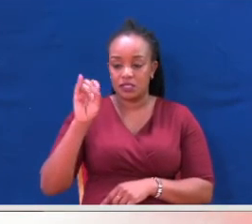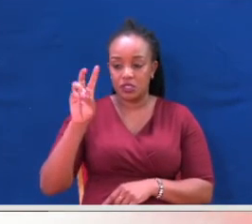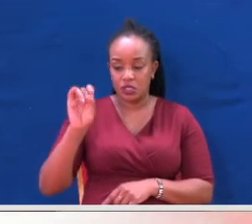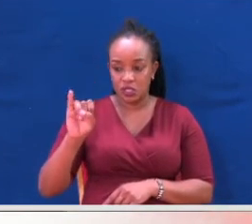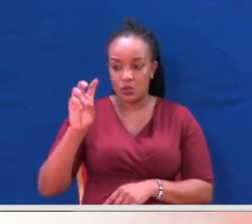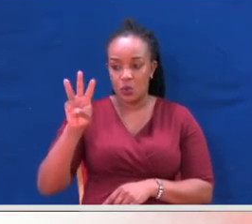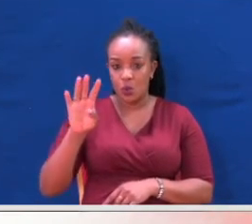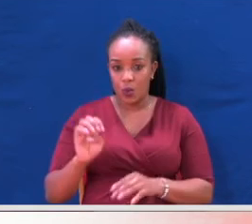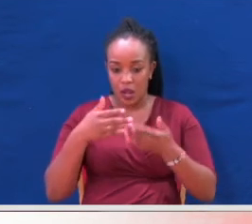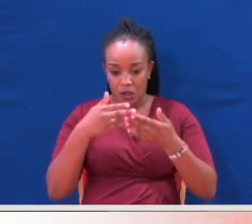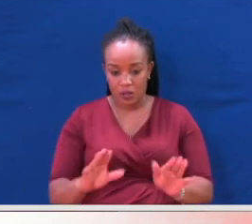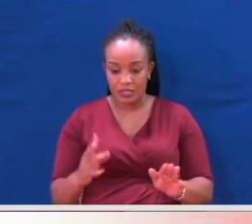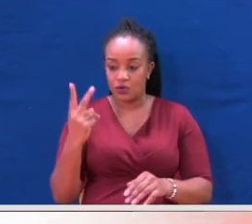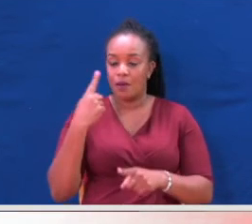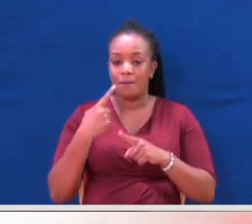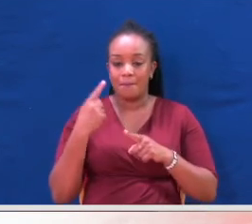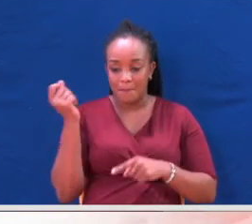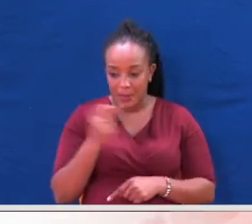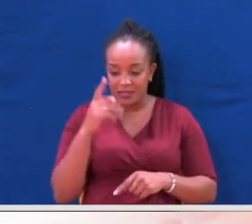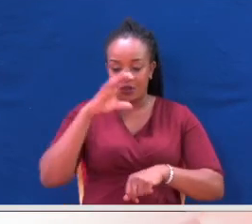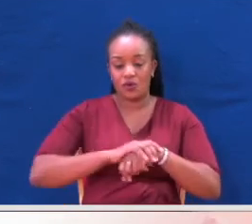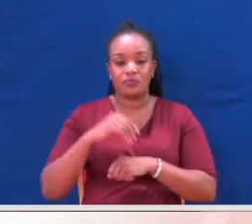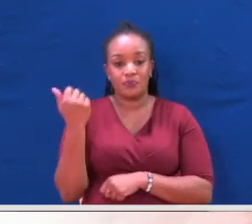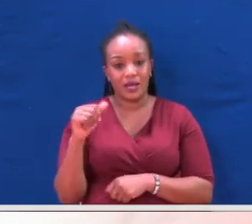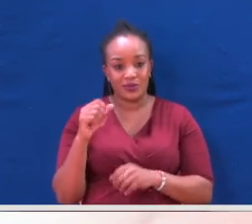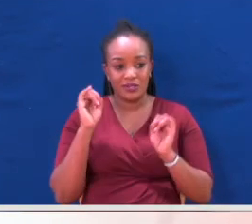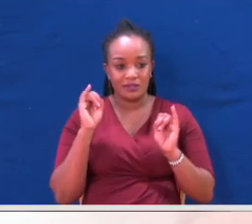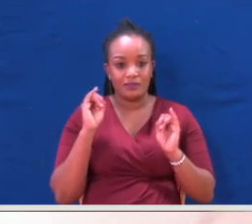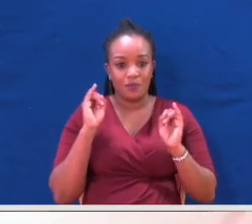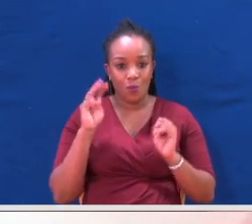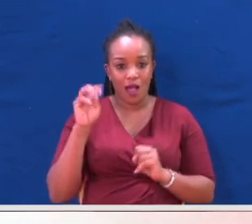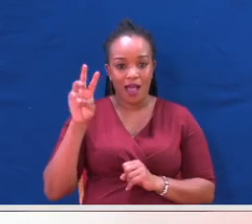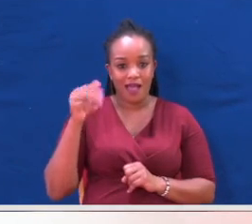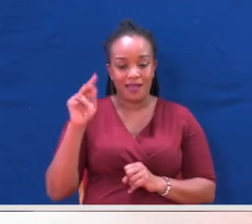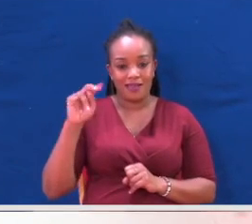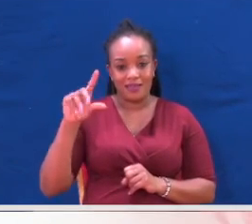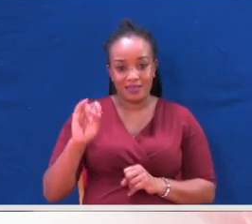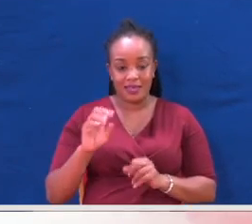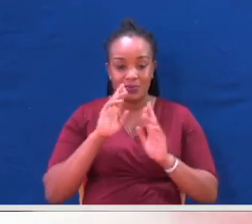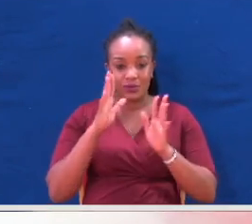close to 2 months he is yet to be found. Mwangi Maina, TV 47, Nairobi.